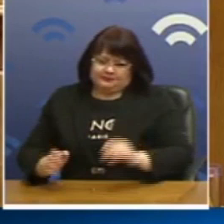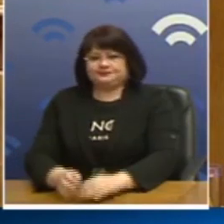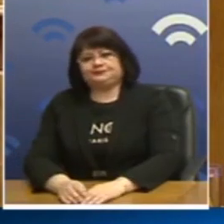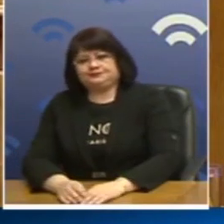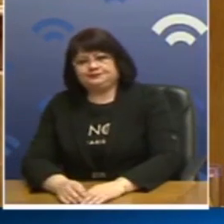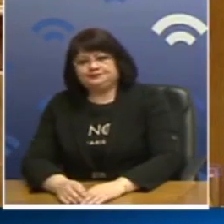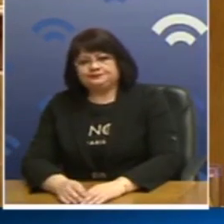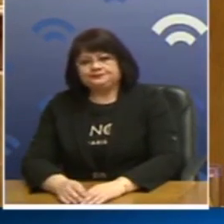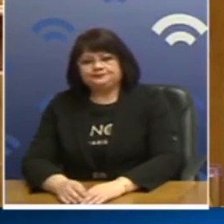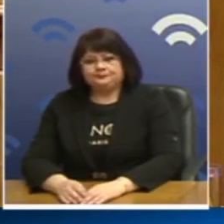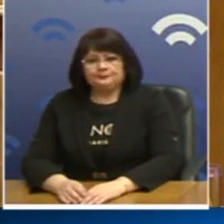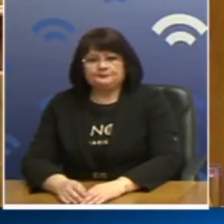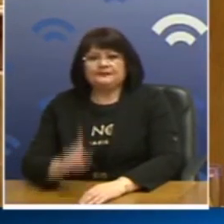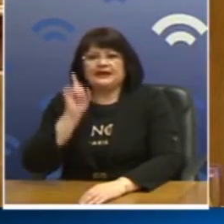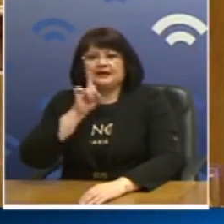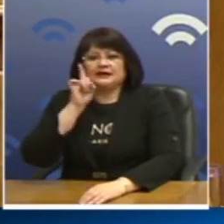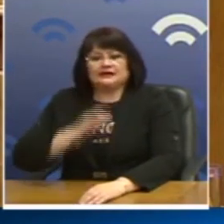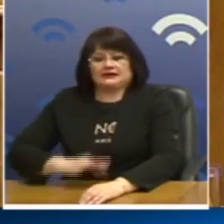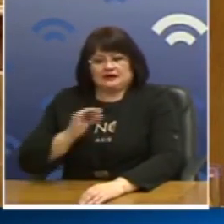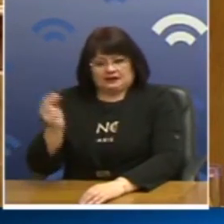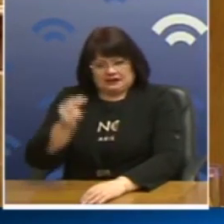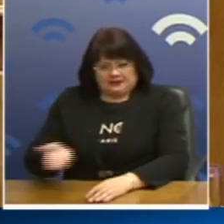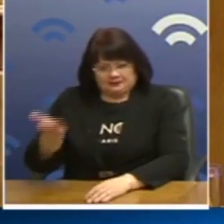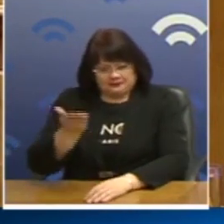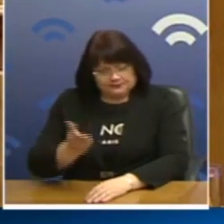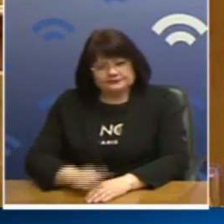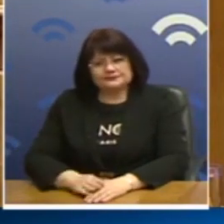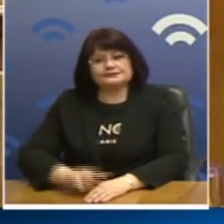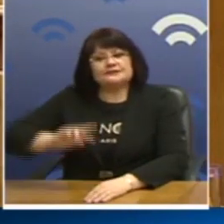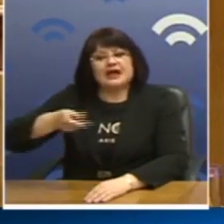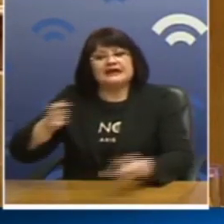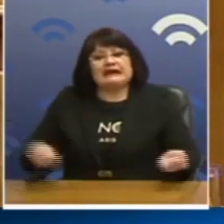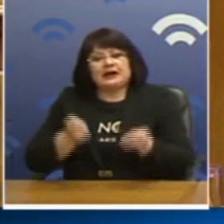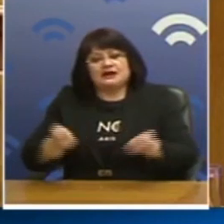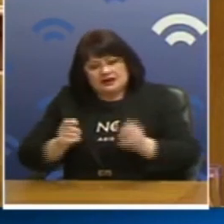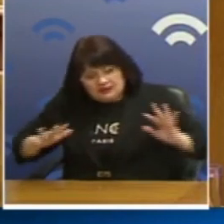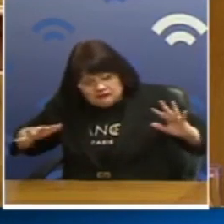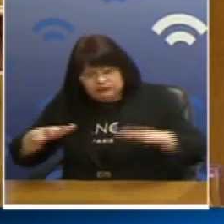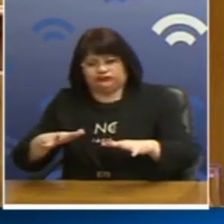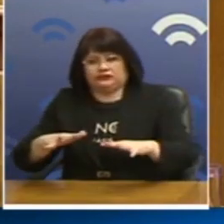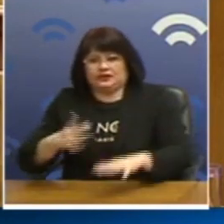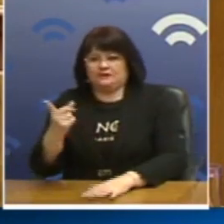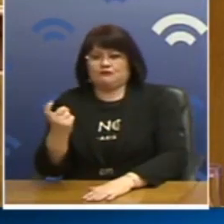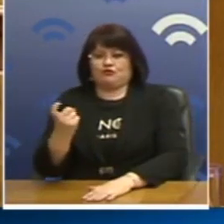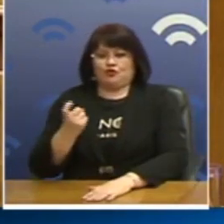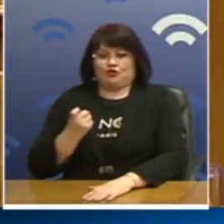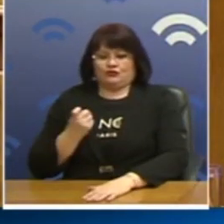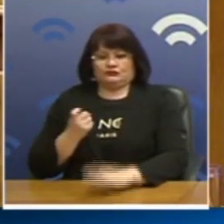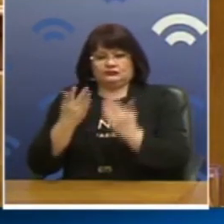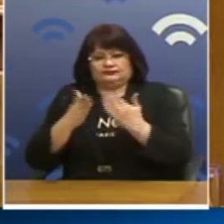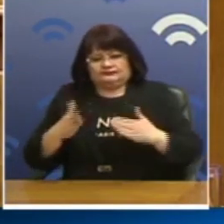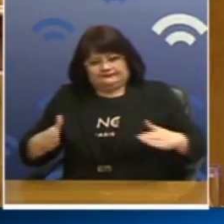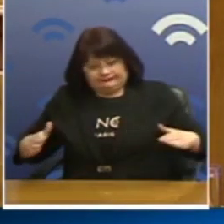Κυρίες και κύριοι, απέναντι στην κλιμάκωση της αντεργατικής επίθεσης και το προκλητικό προπαγανδιστικό γαϊτανάκι που